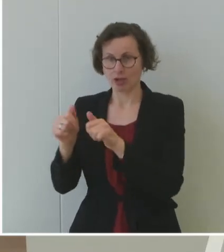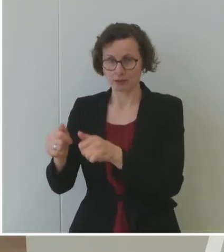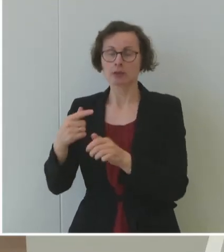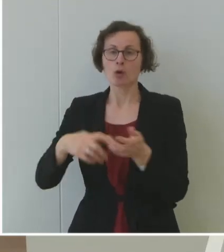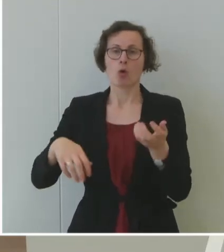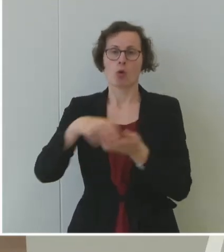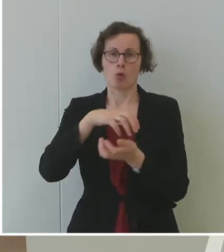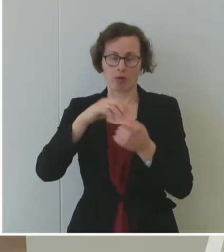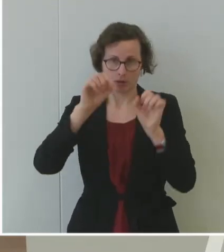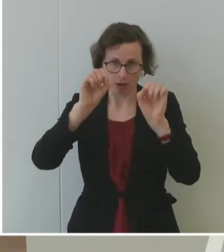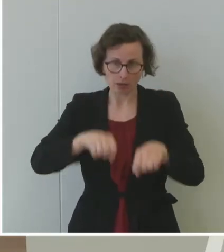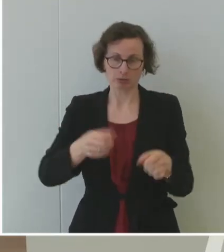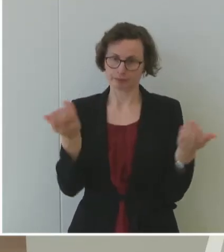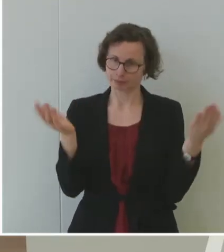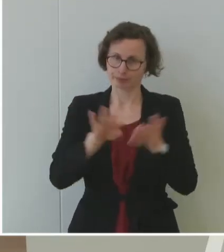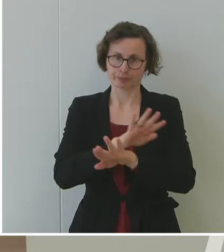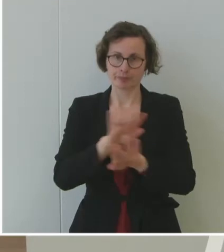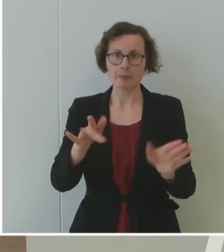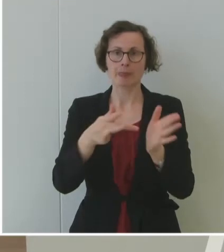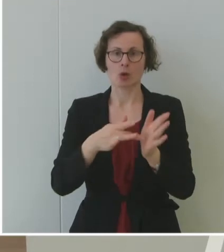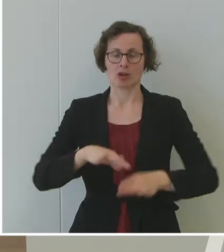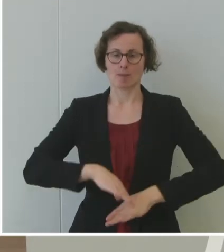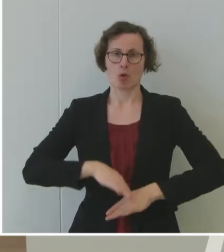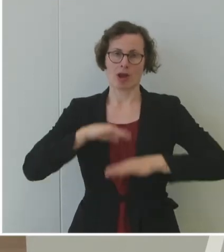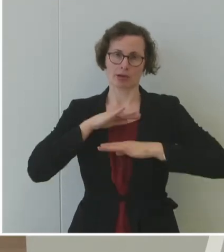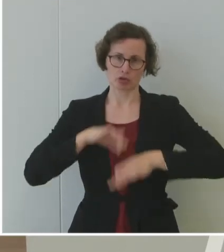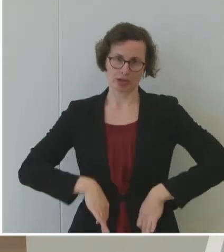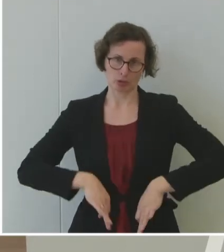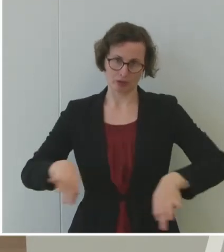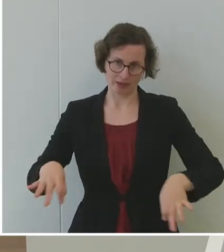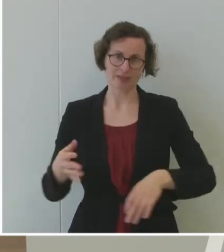wegen moralischer Insolvenz. Und das gilt dann nicht weniger für Brandenburg.